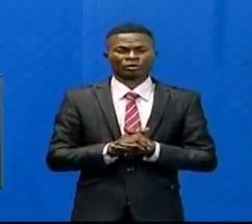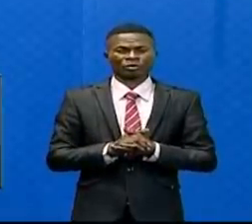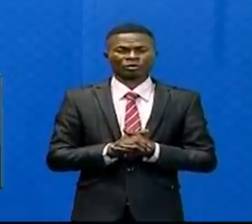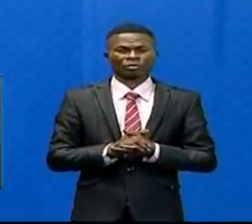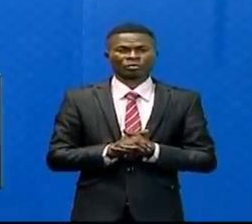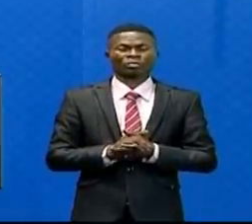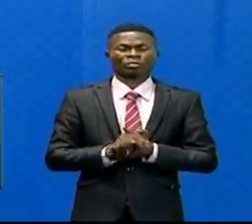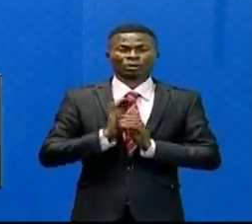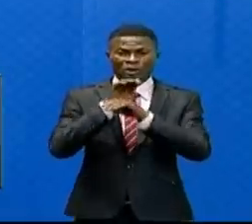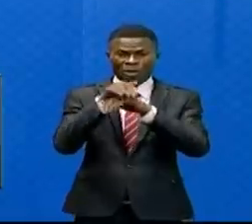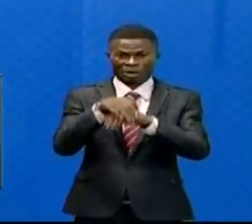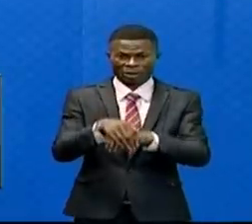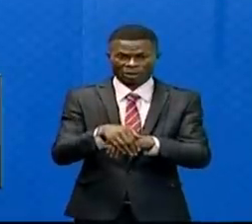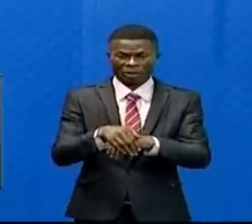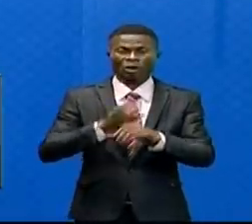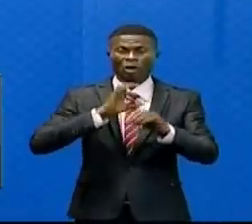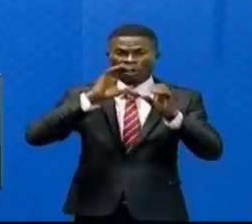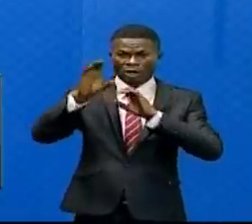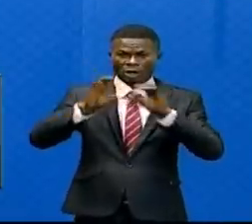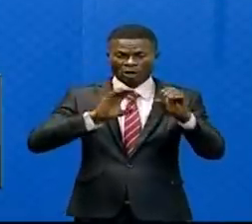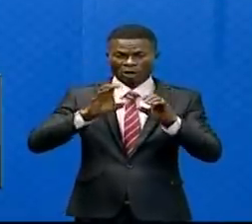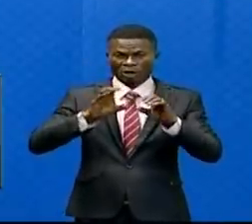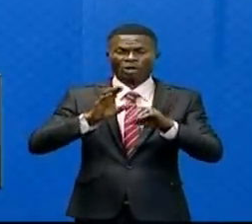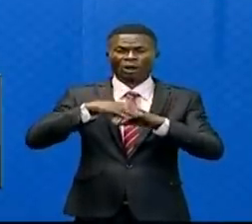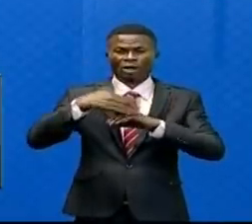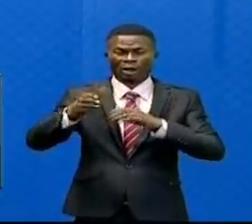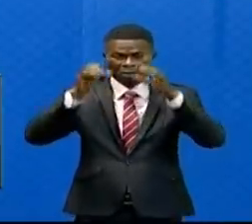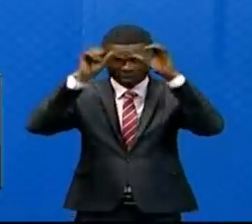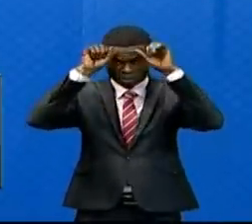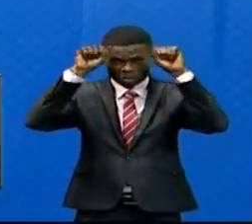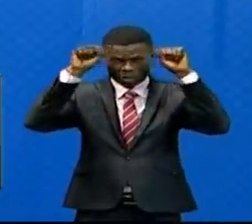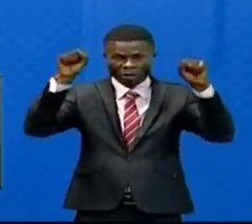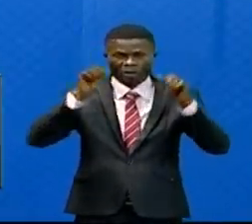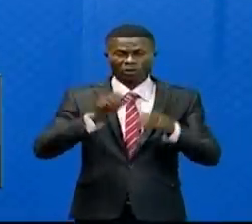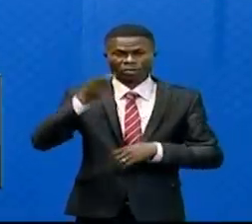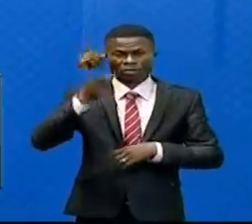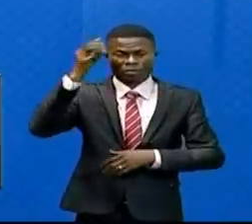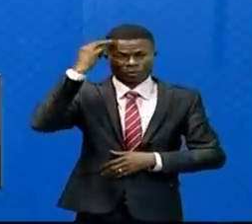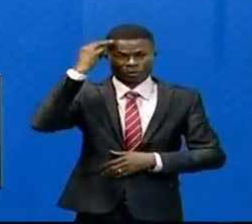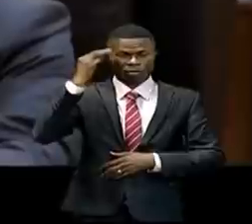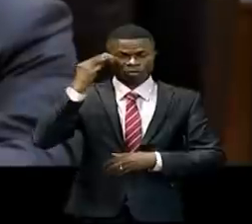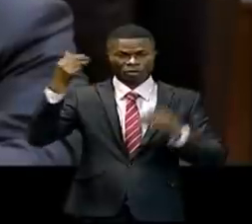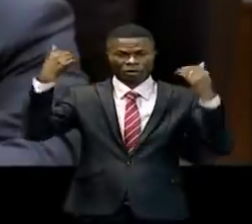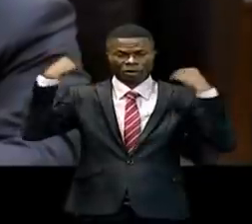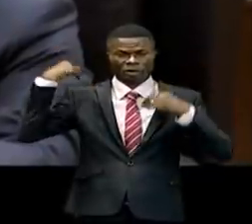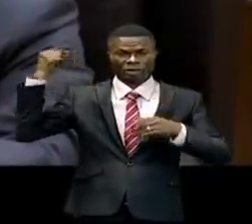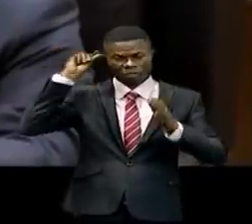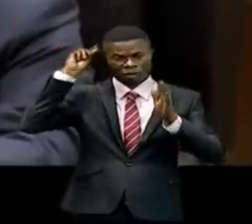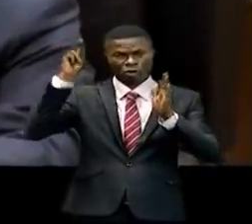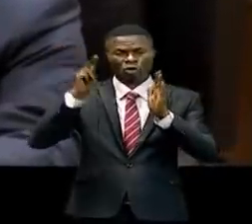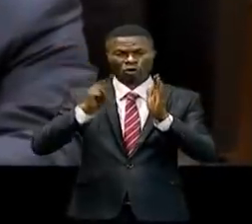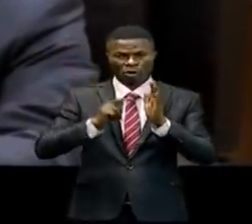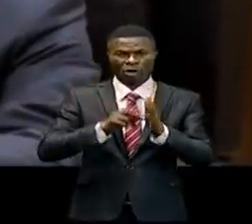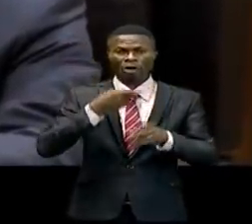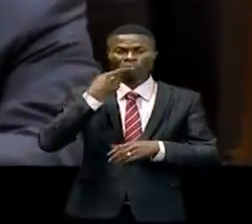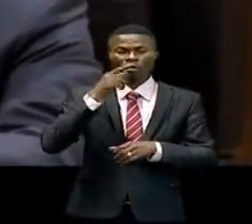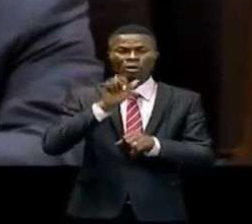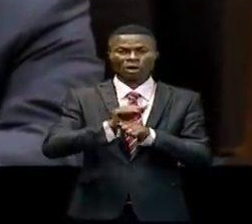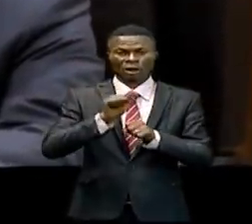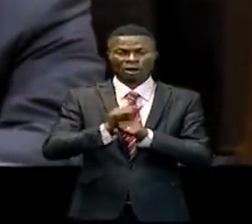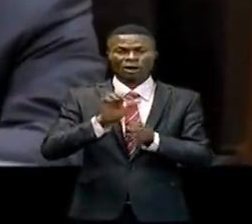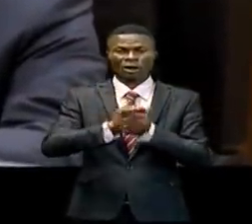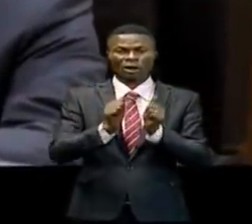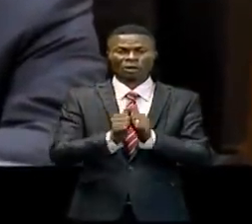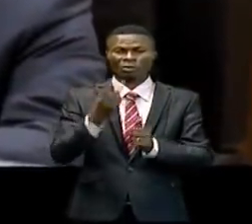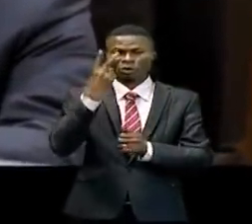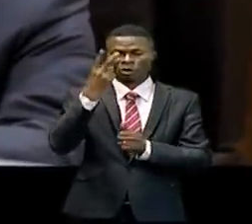Intervenant à la suite de la communication du président de la République, le Premier ministre chef du gouvernement a articulé ce propos autour de deux